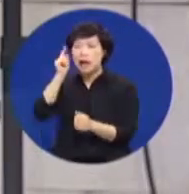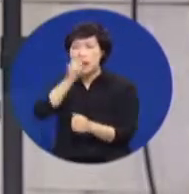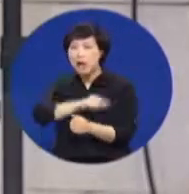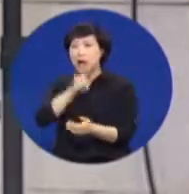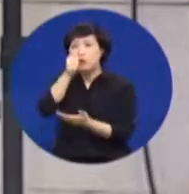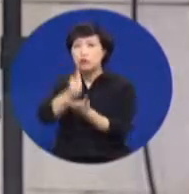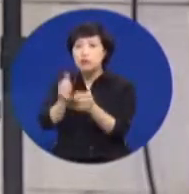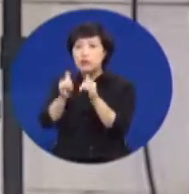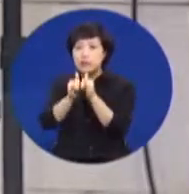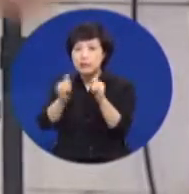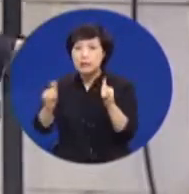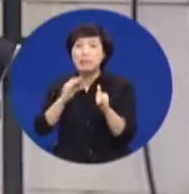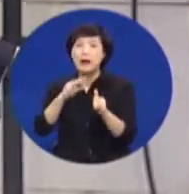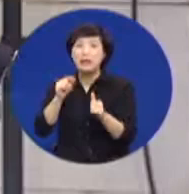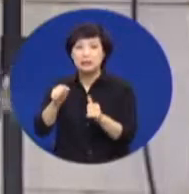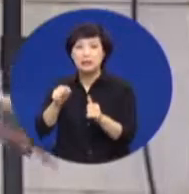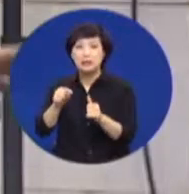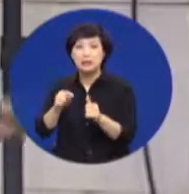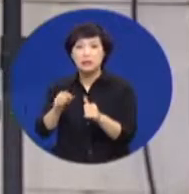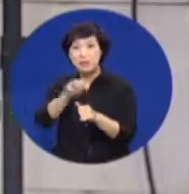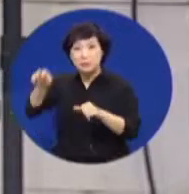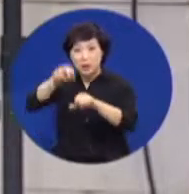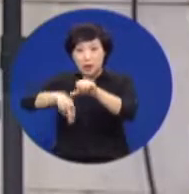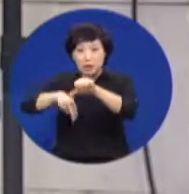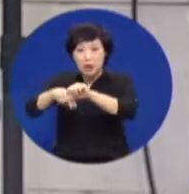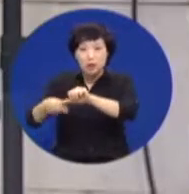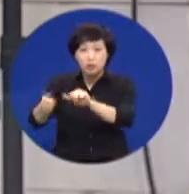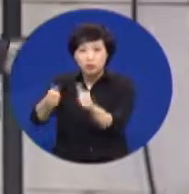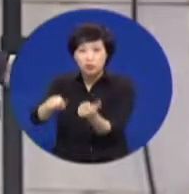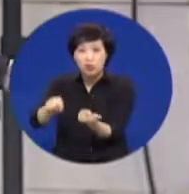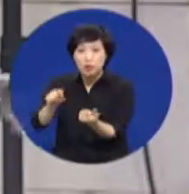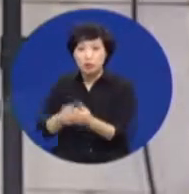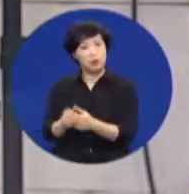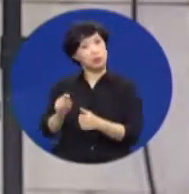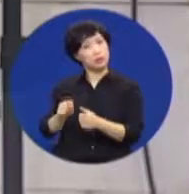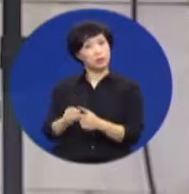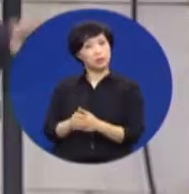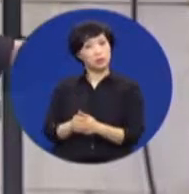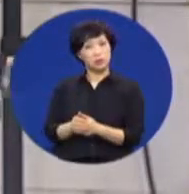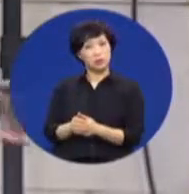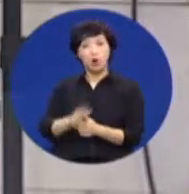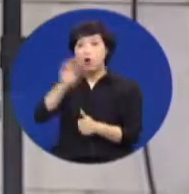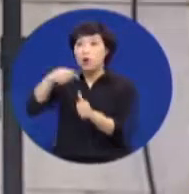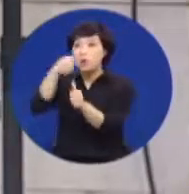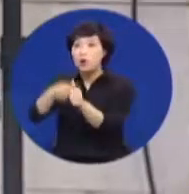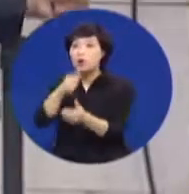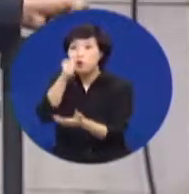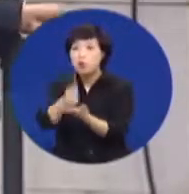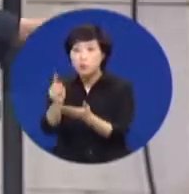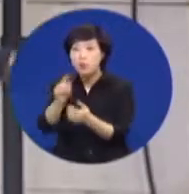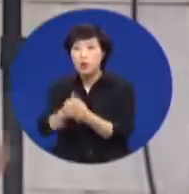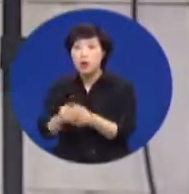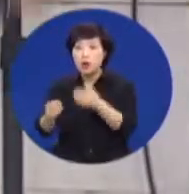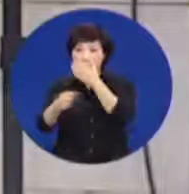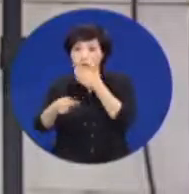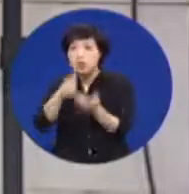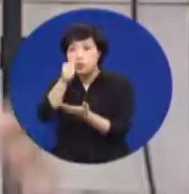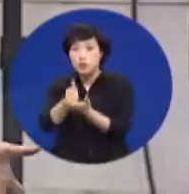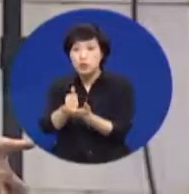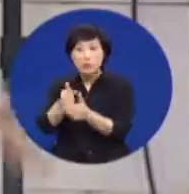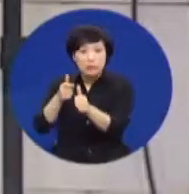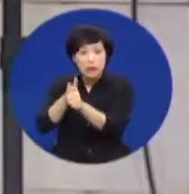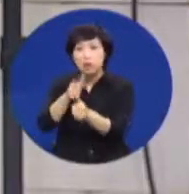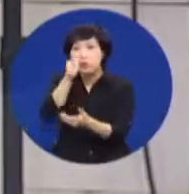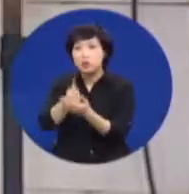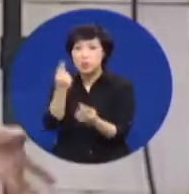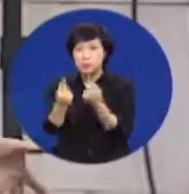흉악한 죄를 짊어지고, 이 죄는 강도한 죄보다 살인한 죄보다 강간한 죄보다 어떤